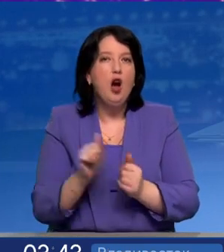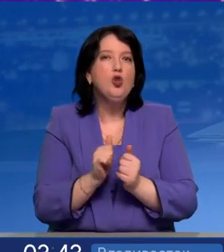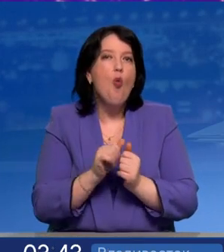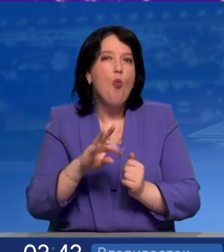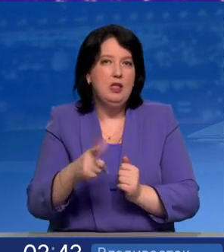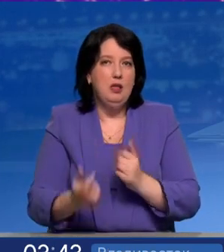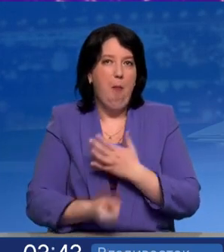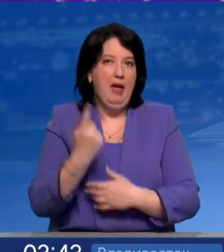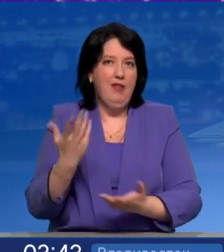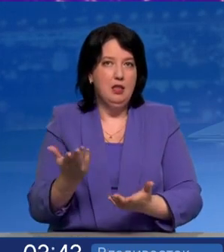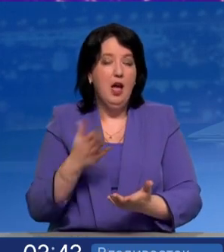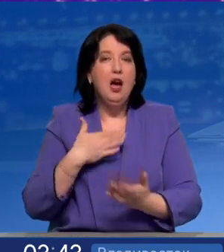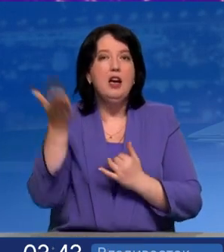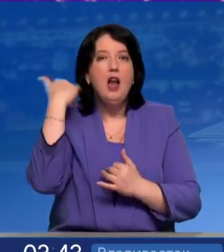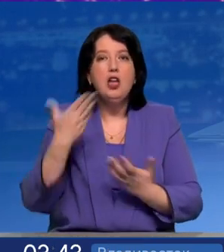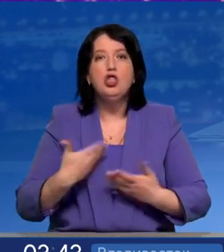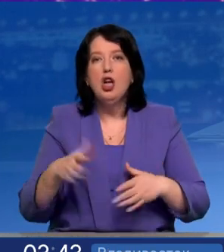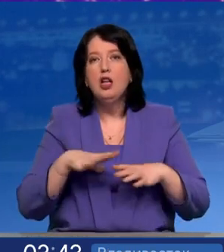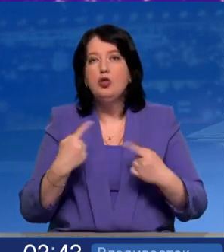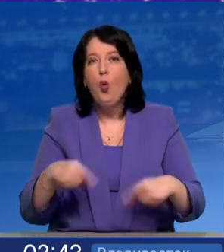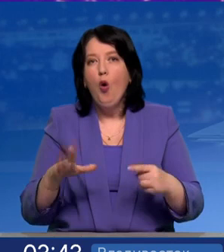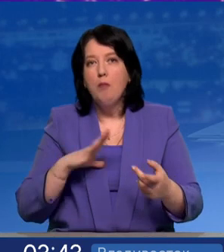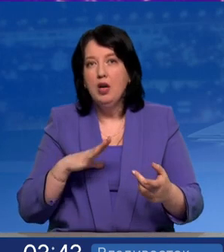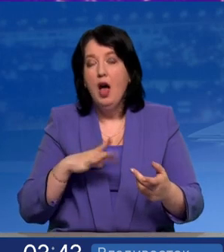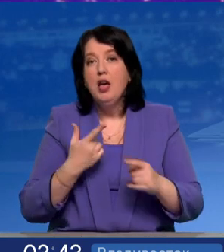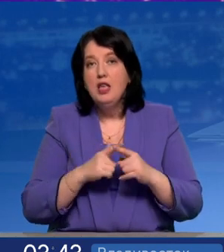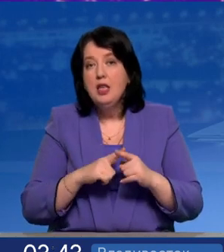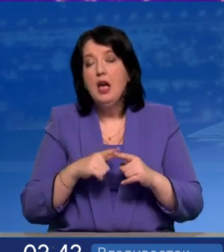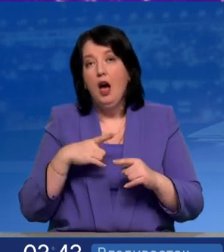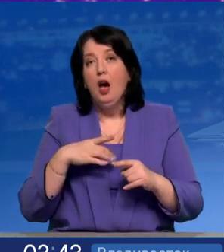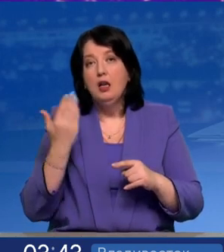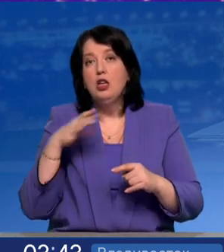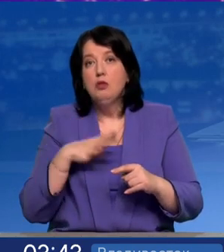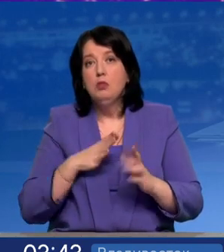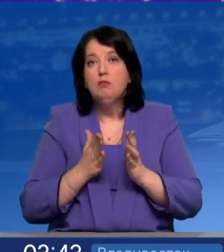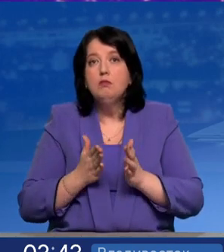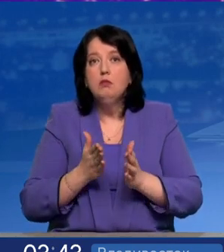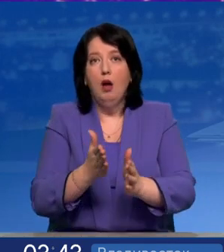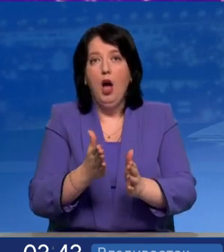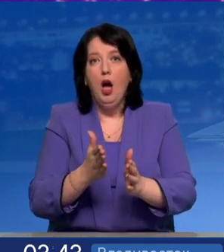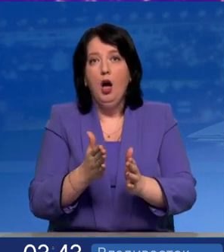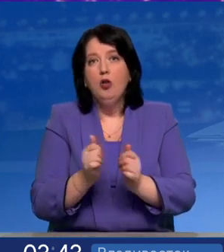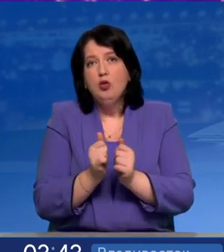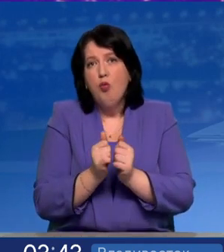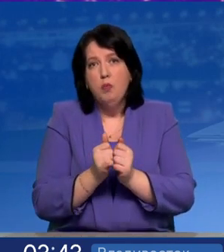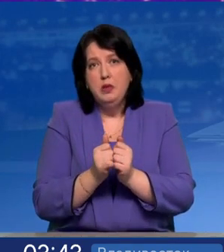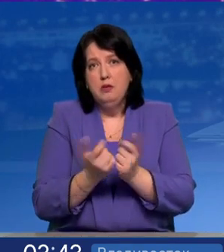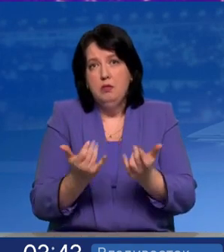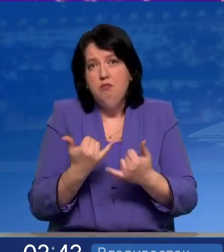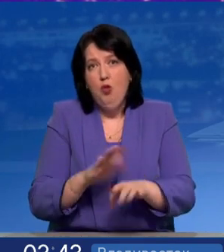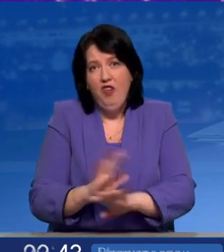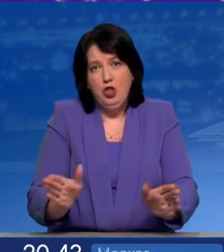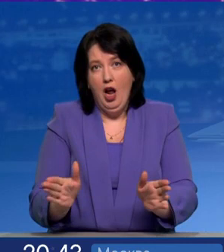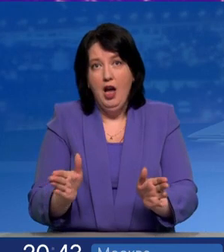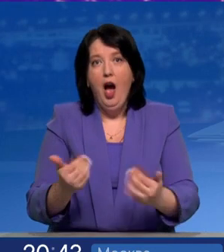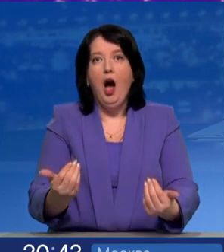там развивались, скажем так, в то время, когда сморозить глупость, это было стыдно. А они даже этим как-то упиваются,